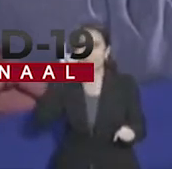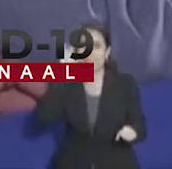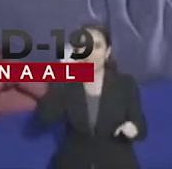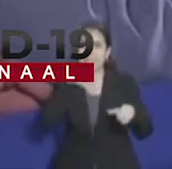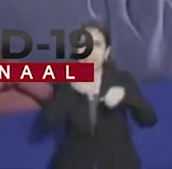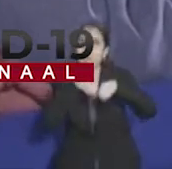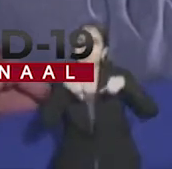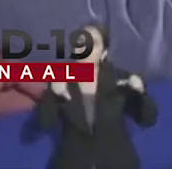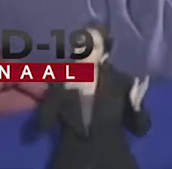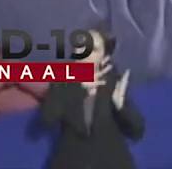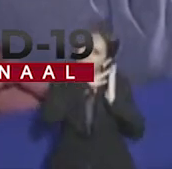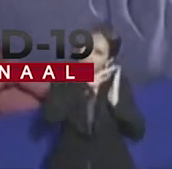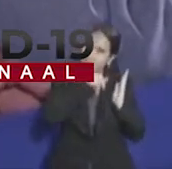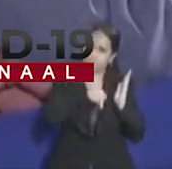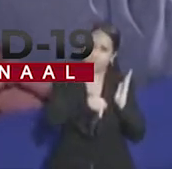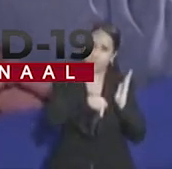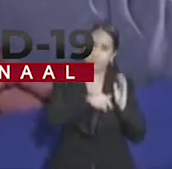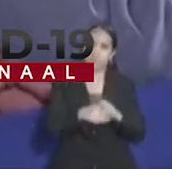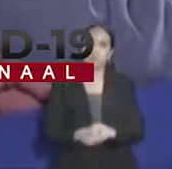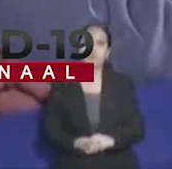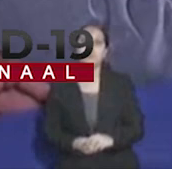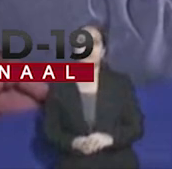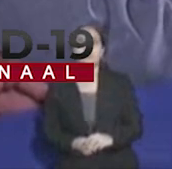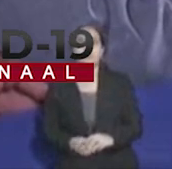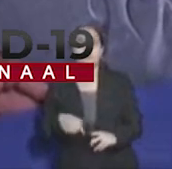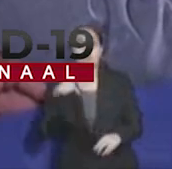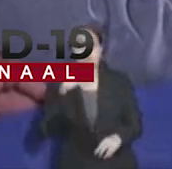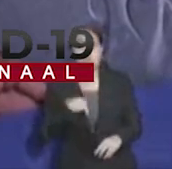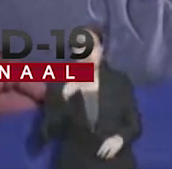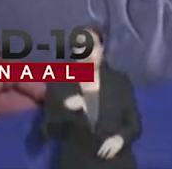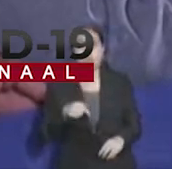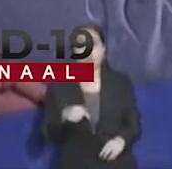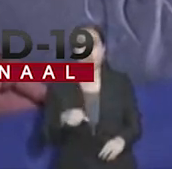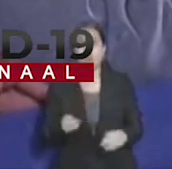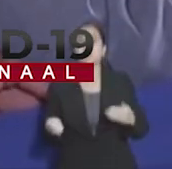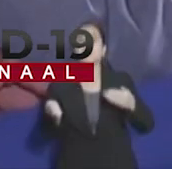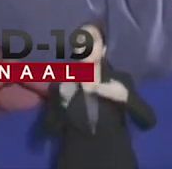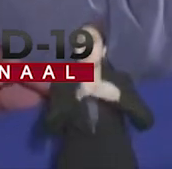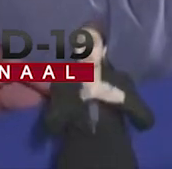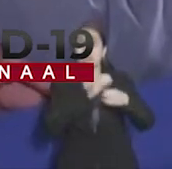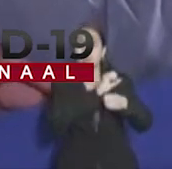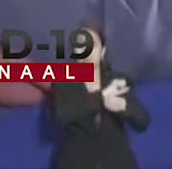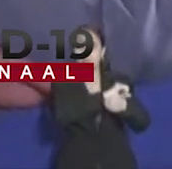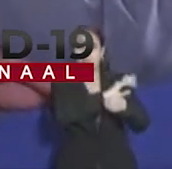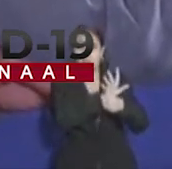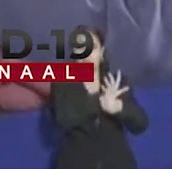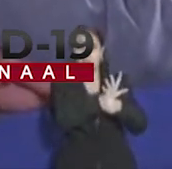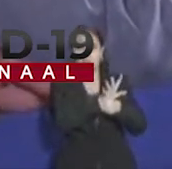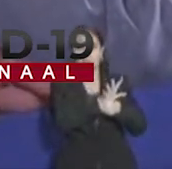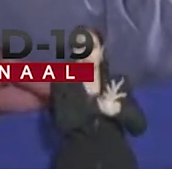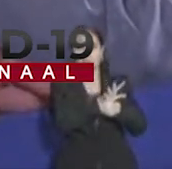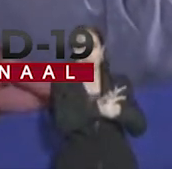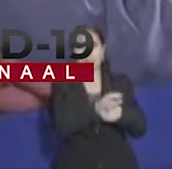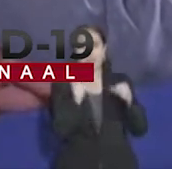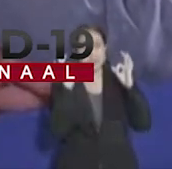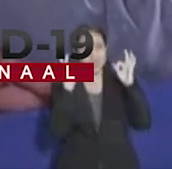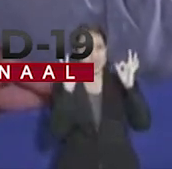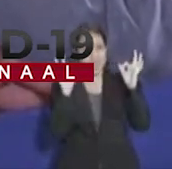Nu met corona zijn een aantal bedden dedicated COVID-bedden geworden.